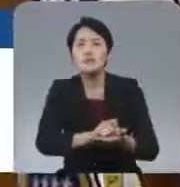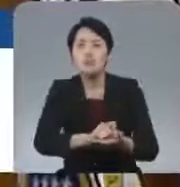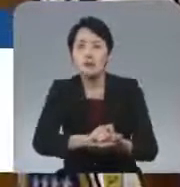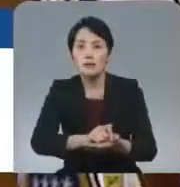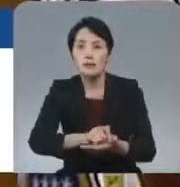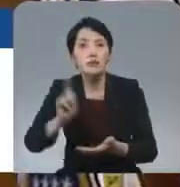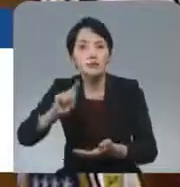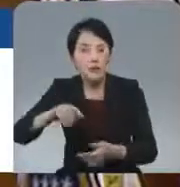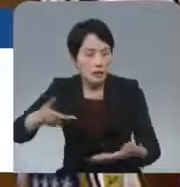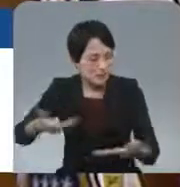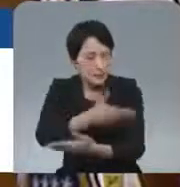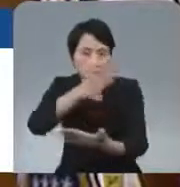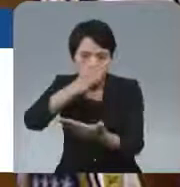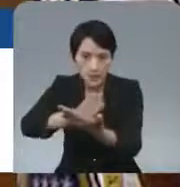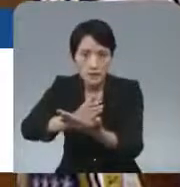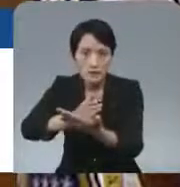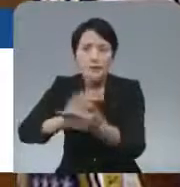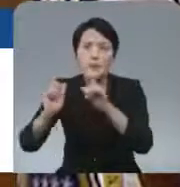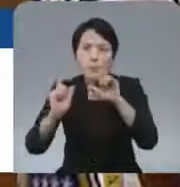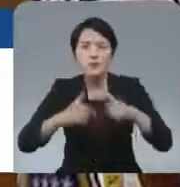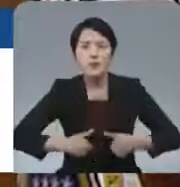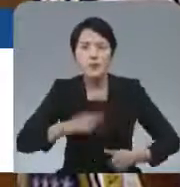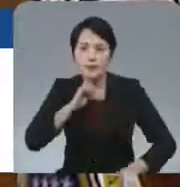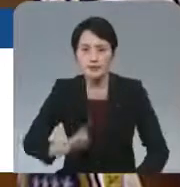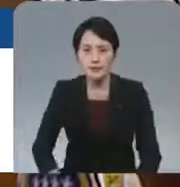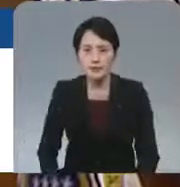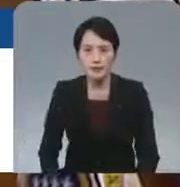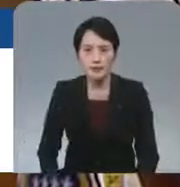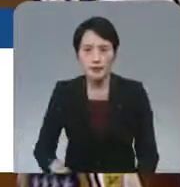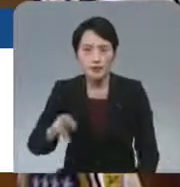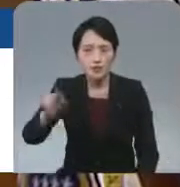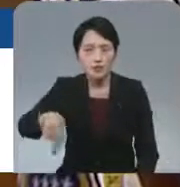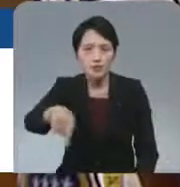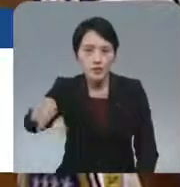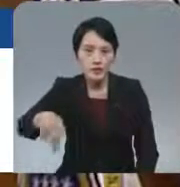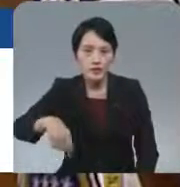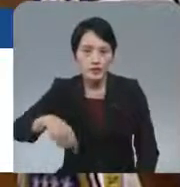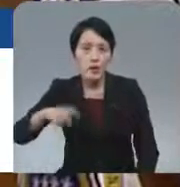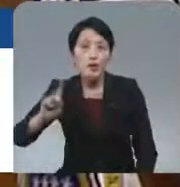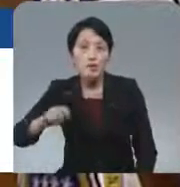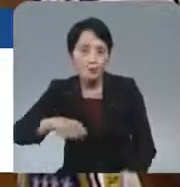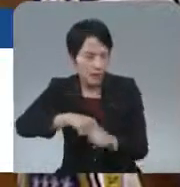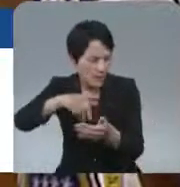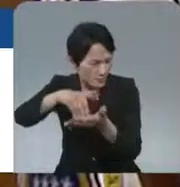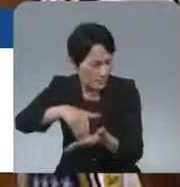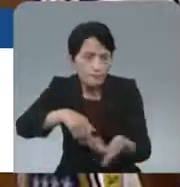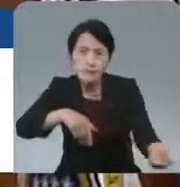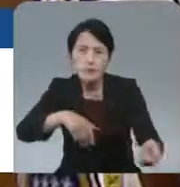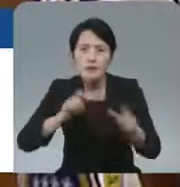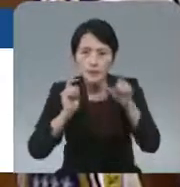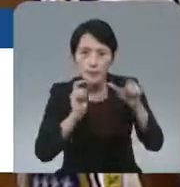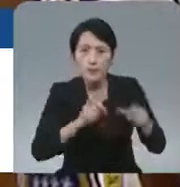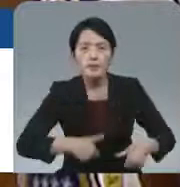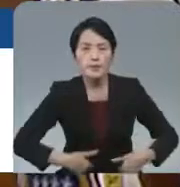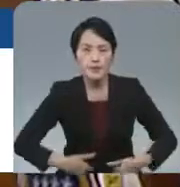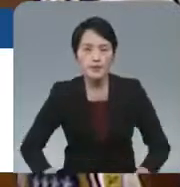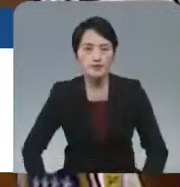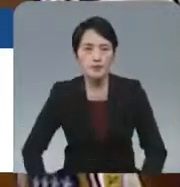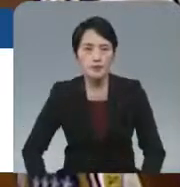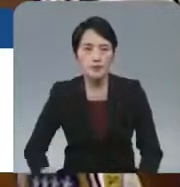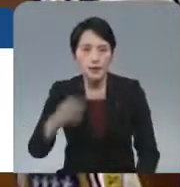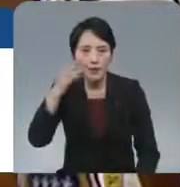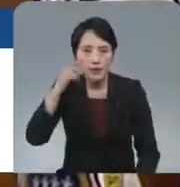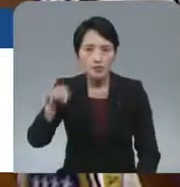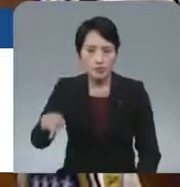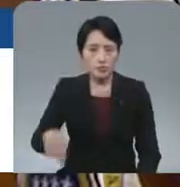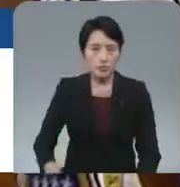dọa từ chương trình vũ khí hạt nhân với Pháp của nước này cùng ai người phát ngôn bộ Ngoại giao mỹ Nasa wright đã đề xuất Hội đồng Bảo an